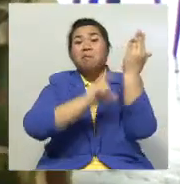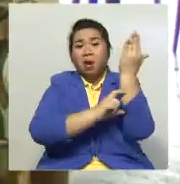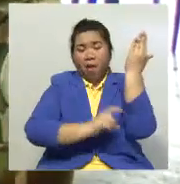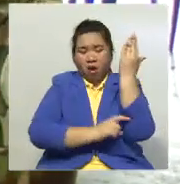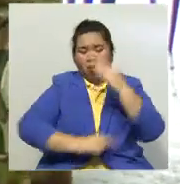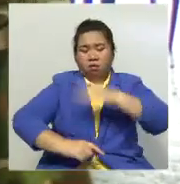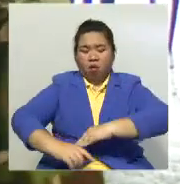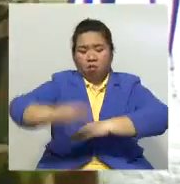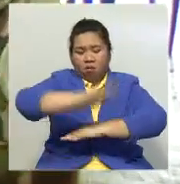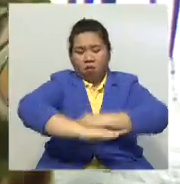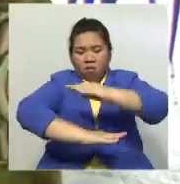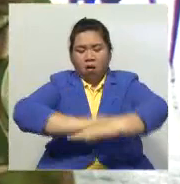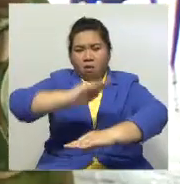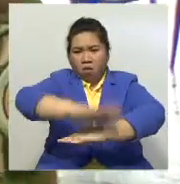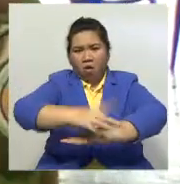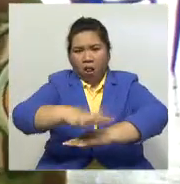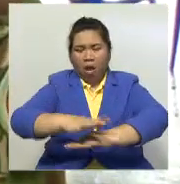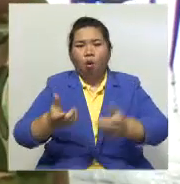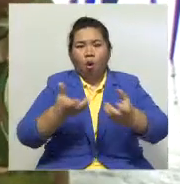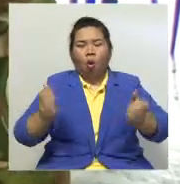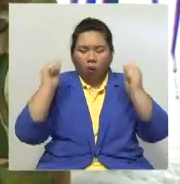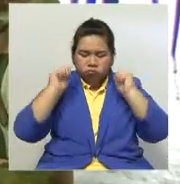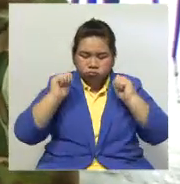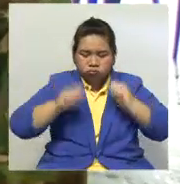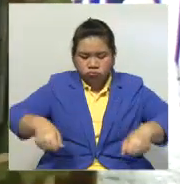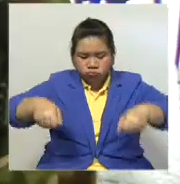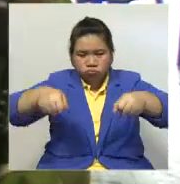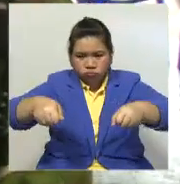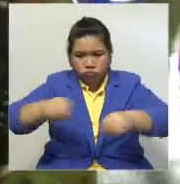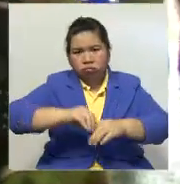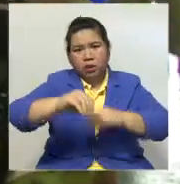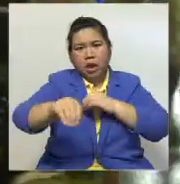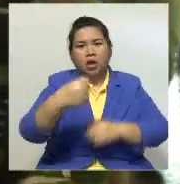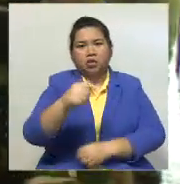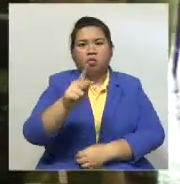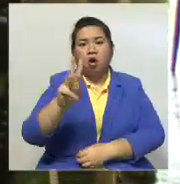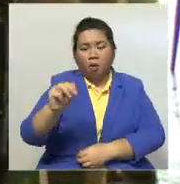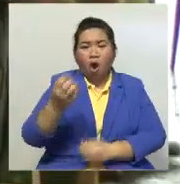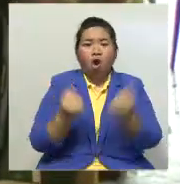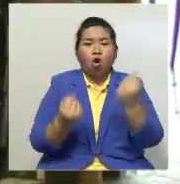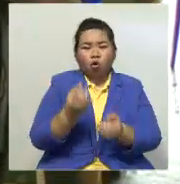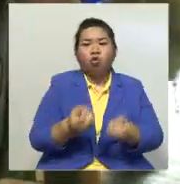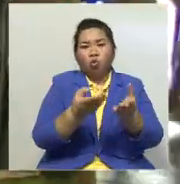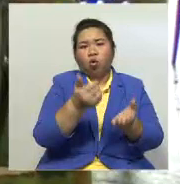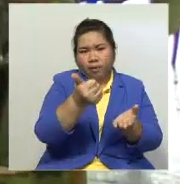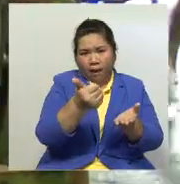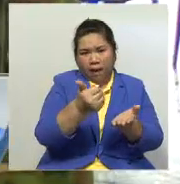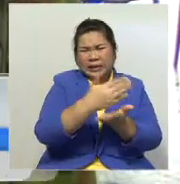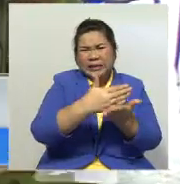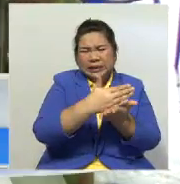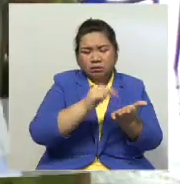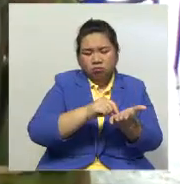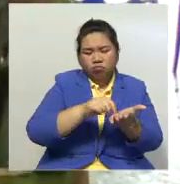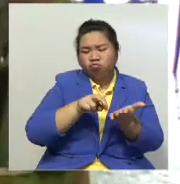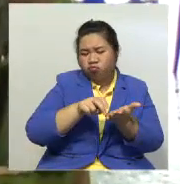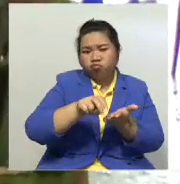ะแล้วก็ใช้กำลังคนเดินเท้าแบกเข้าไปก็เดินประมาณ10กิโลครับรถจนไปส่งได้ครึ่งทางแล้วก็เดินใน10กิโล